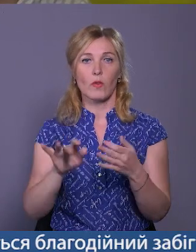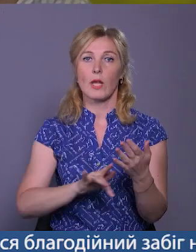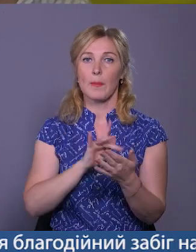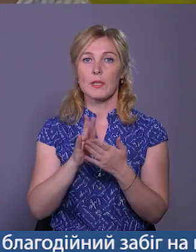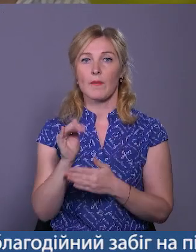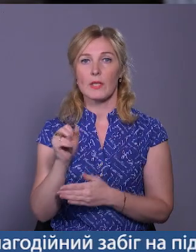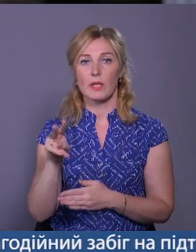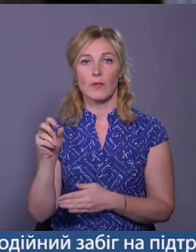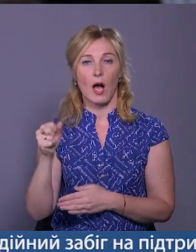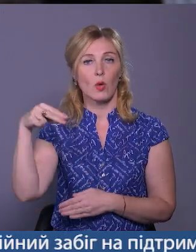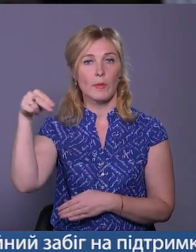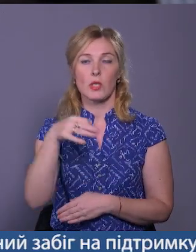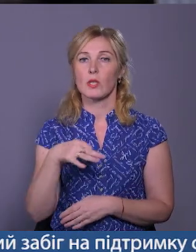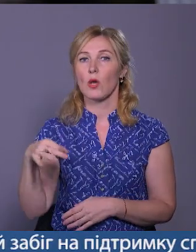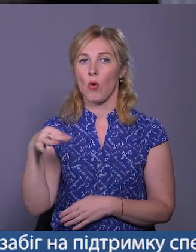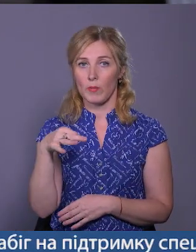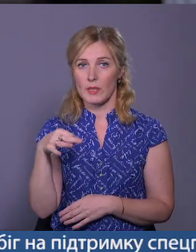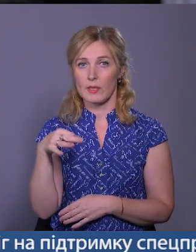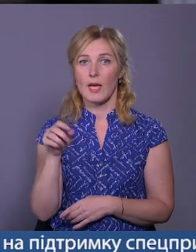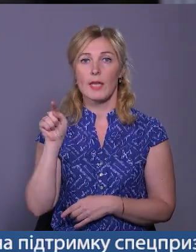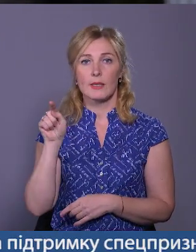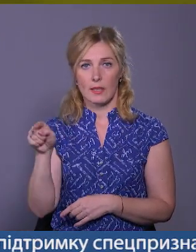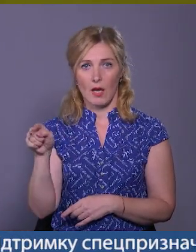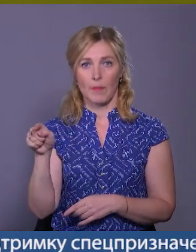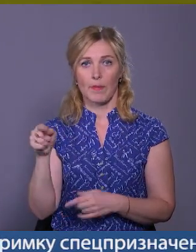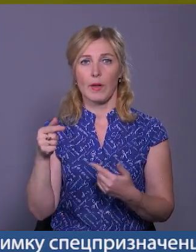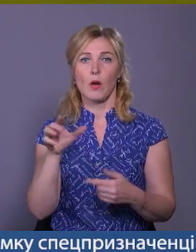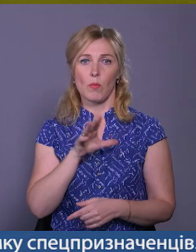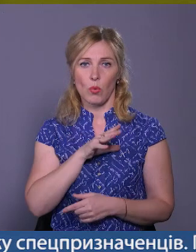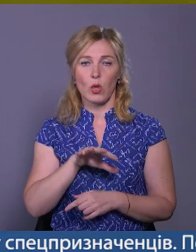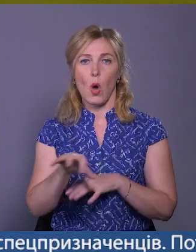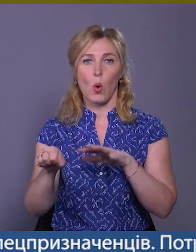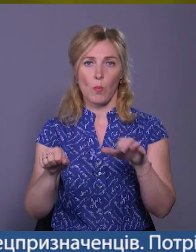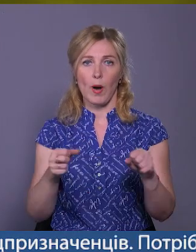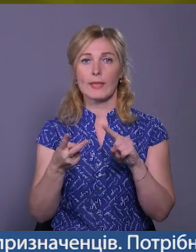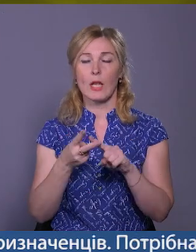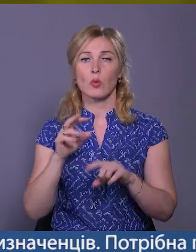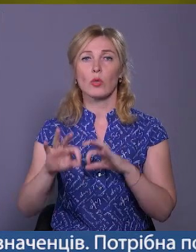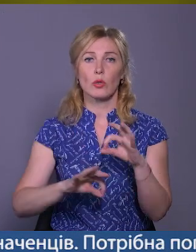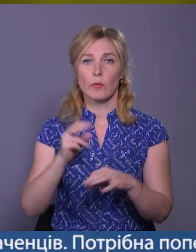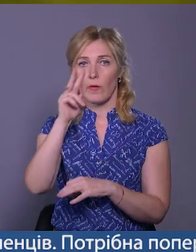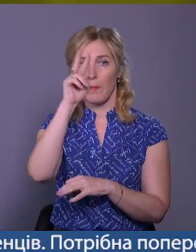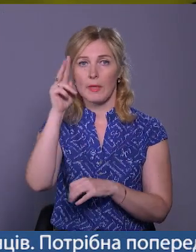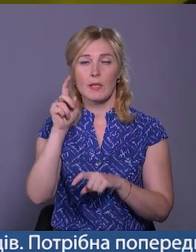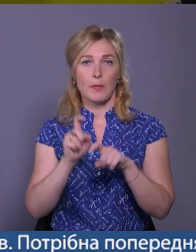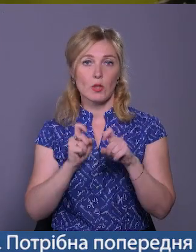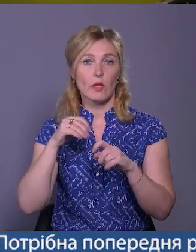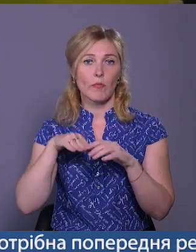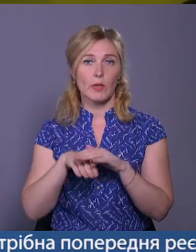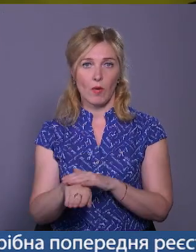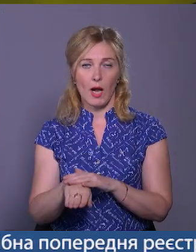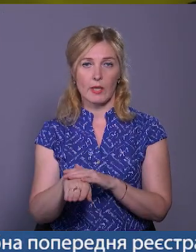Василівка що у Запорізькій області там де окупанти були Вже на другий добу два місяці просиділи в